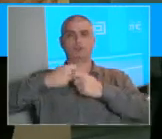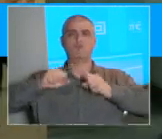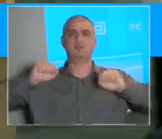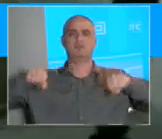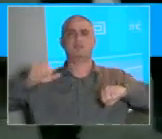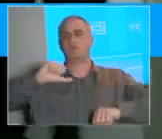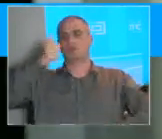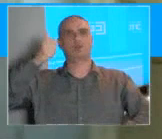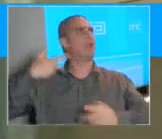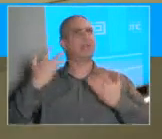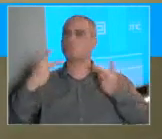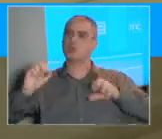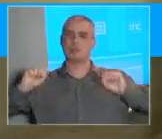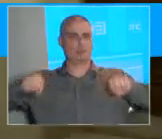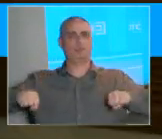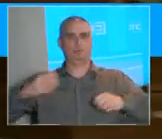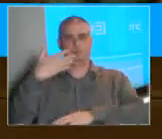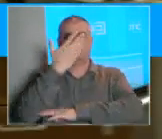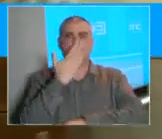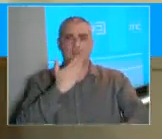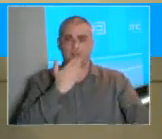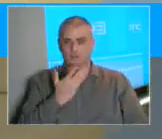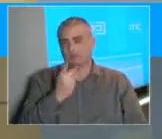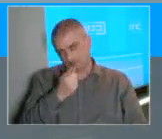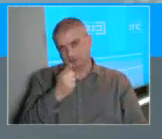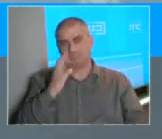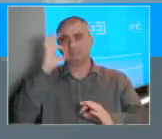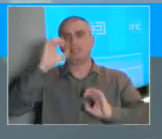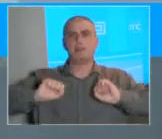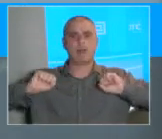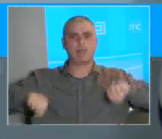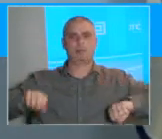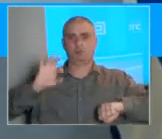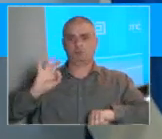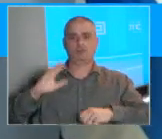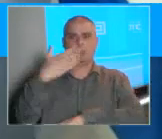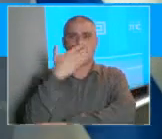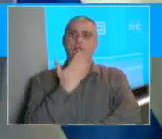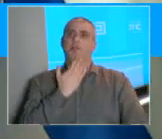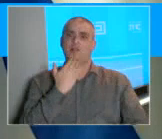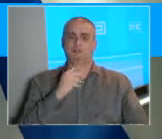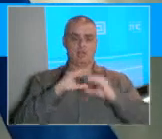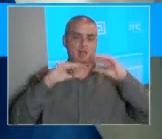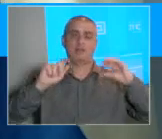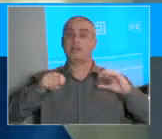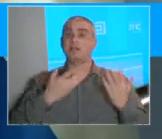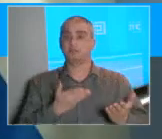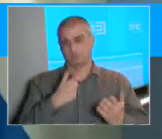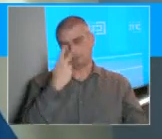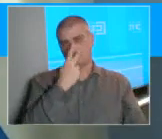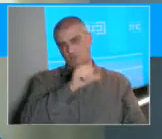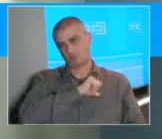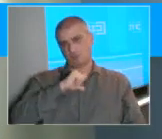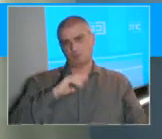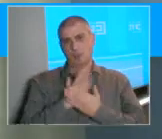הריבוני ביותר שאין ריבוני ממנו במדינת ישראל. זה סמל הריבונות של מדינת ישראל, הכנסת. והוא כמובן